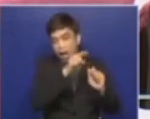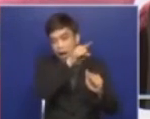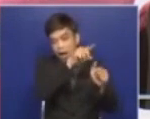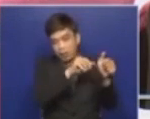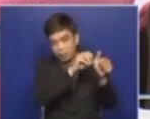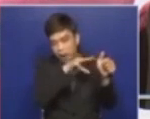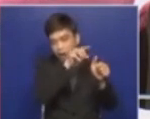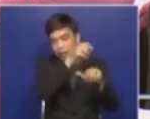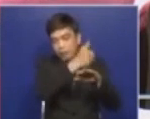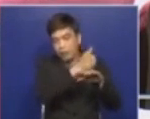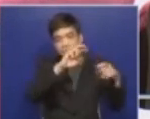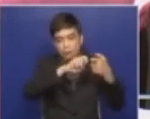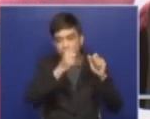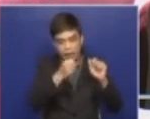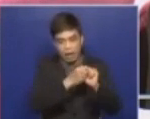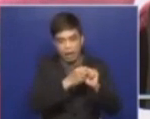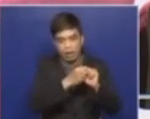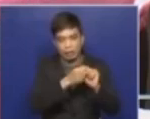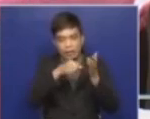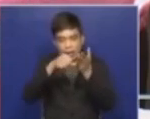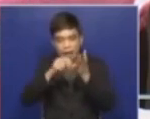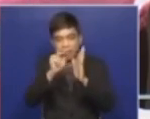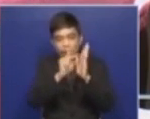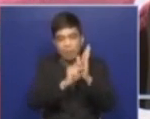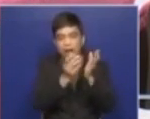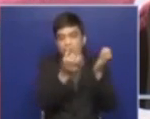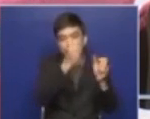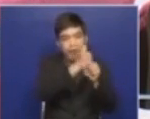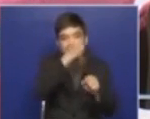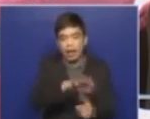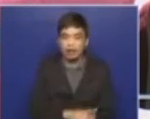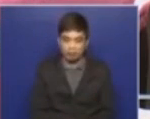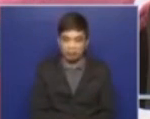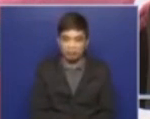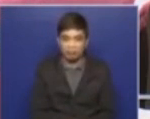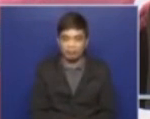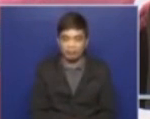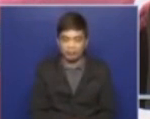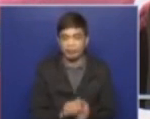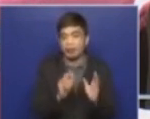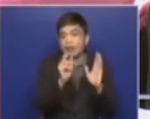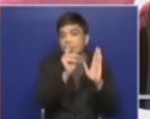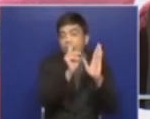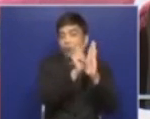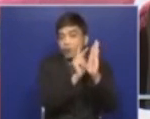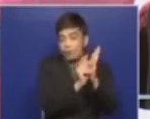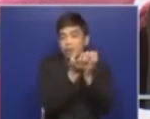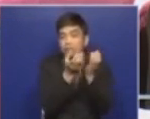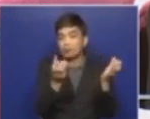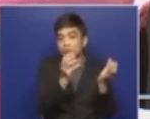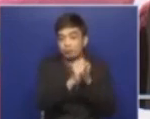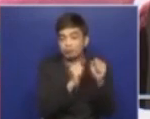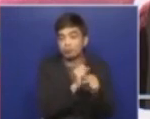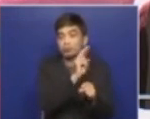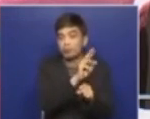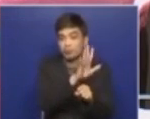รมนูญฉบับนี้ท่านประธานที่เคารพคะรัฐธรรมนูญปี2560เป็นส